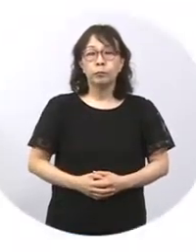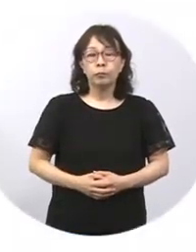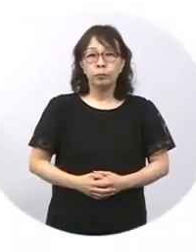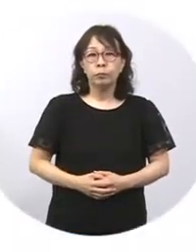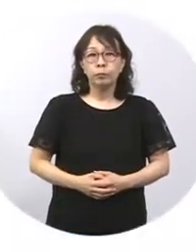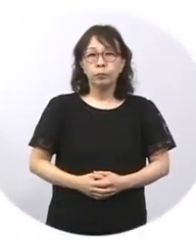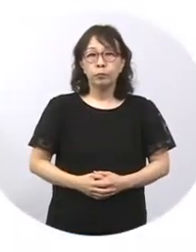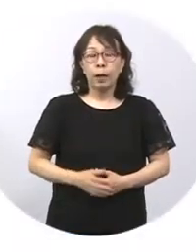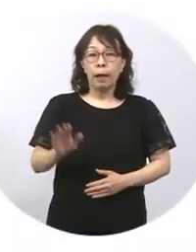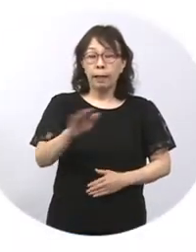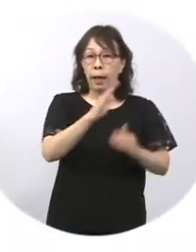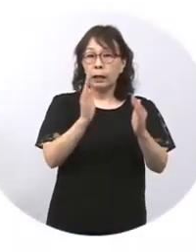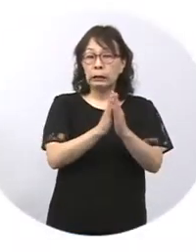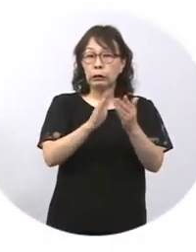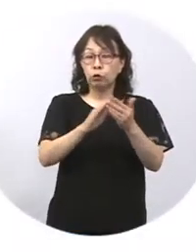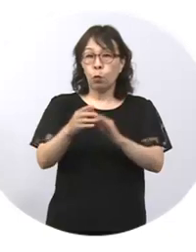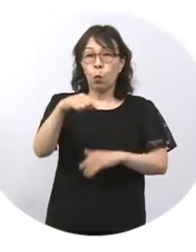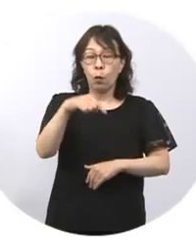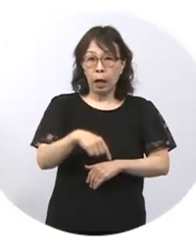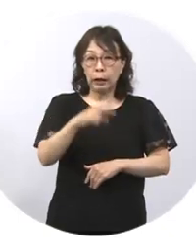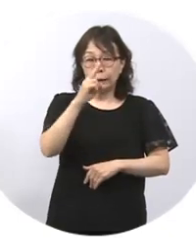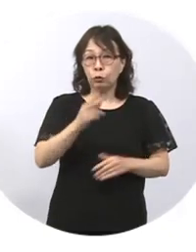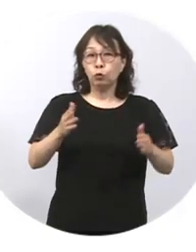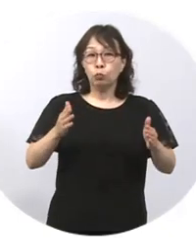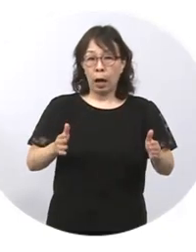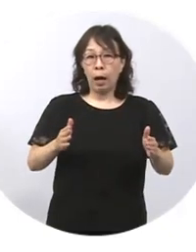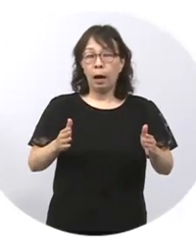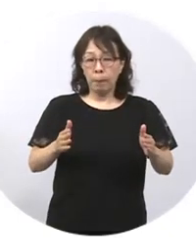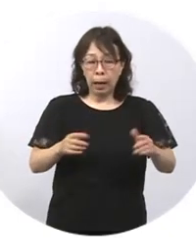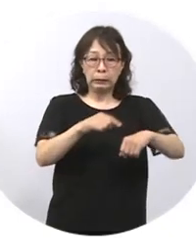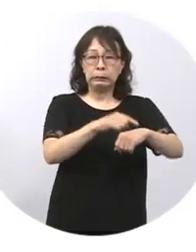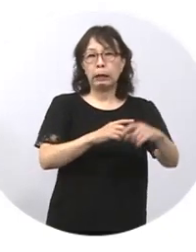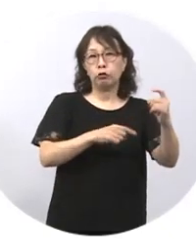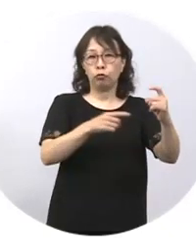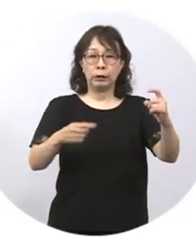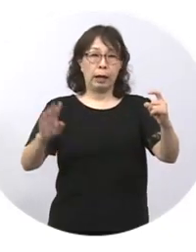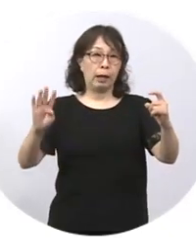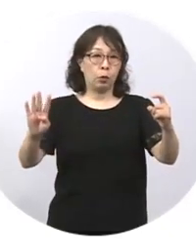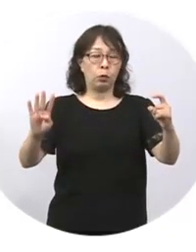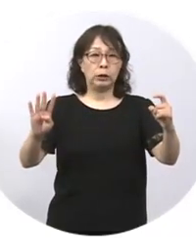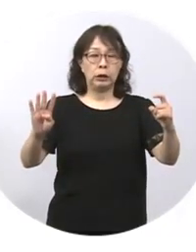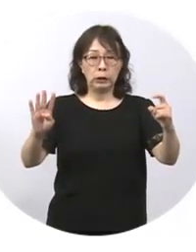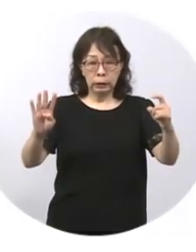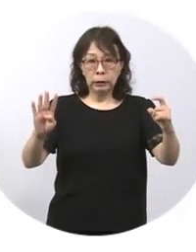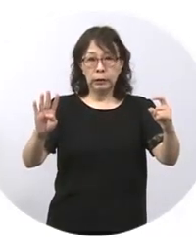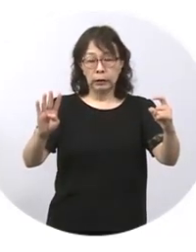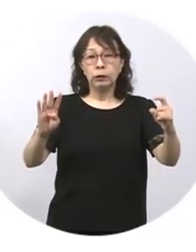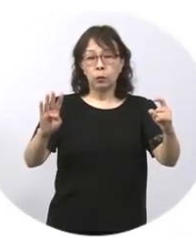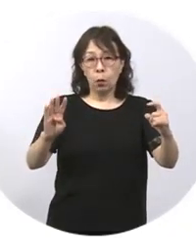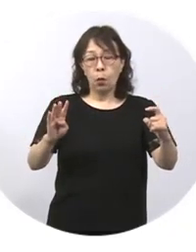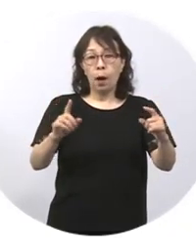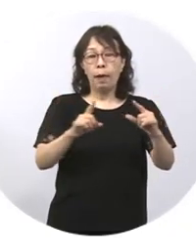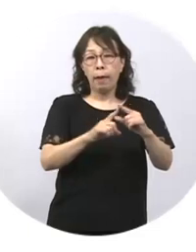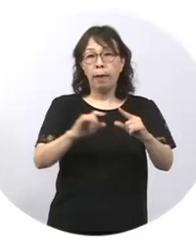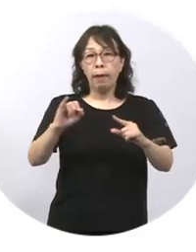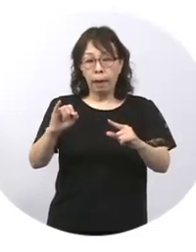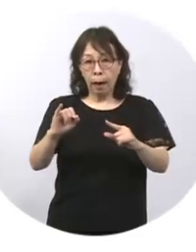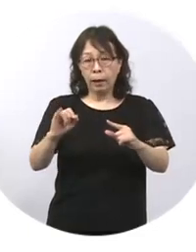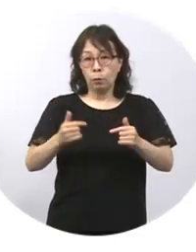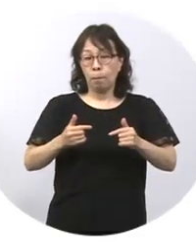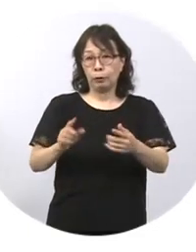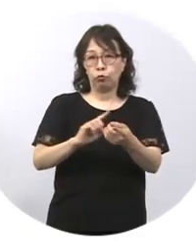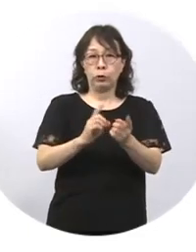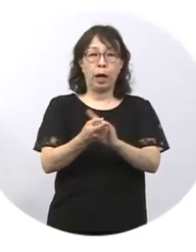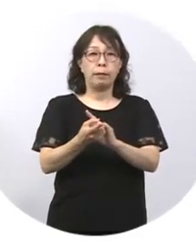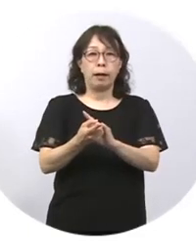回天神町内で日中の路線バス、10時から16時のバスをですね、 AI オンデマンドバスに置